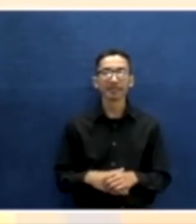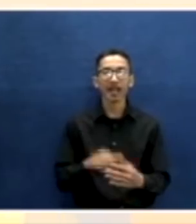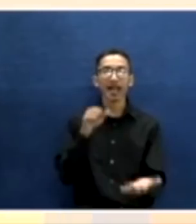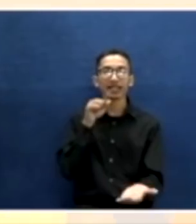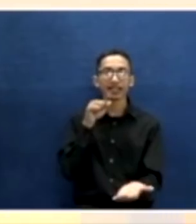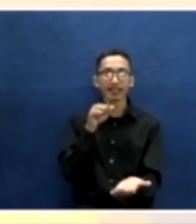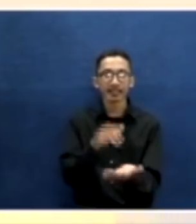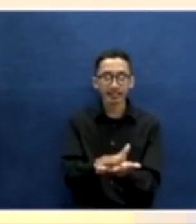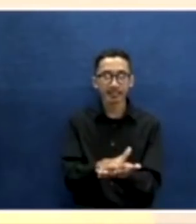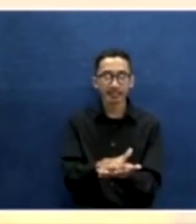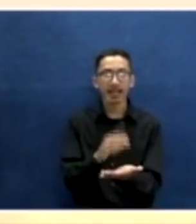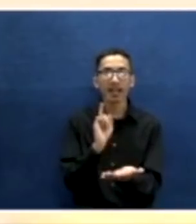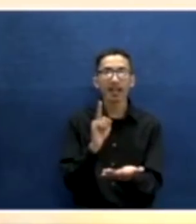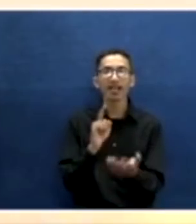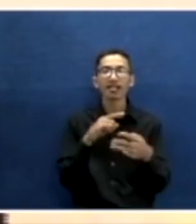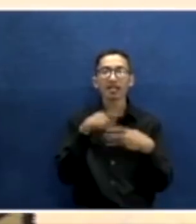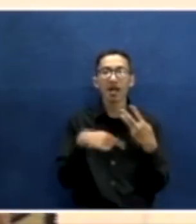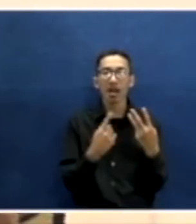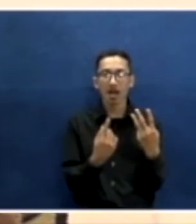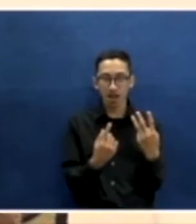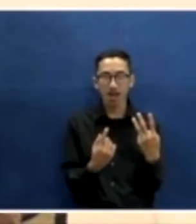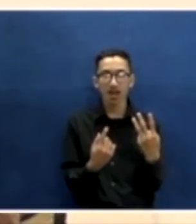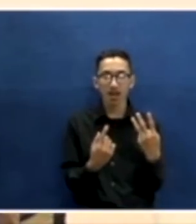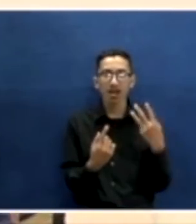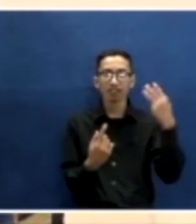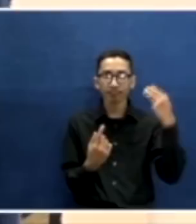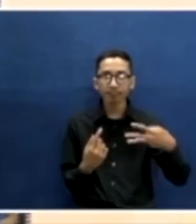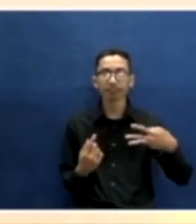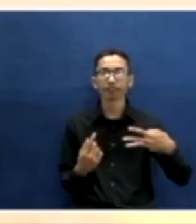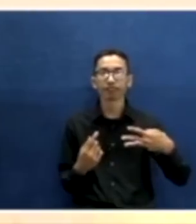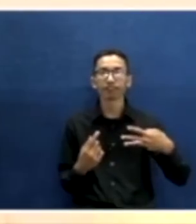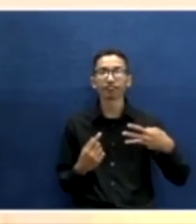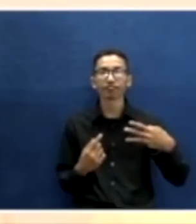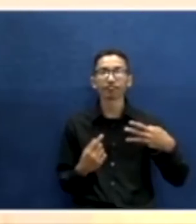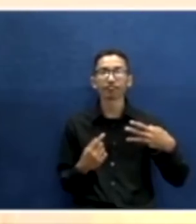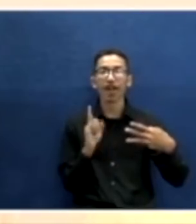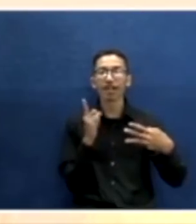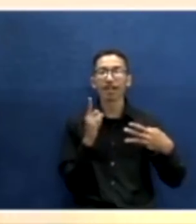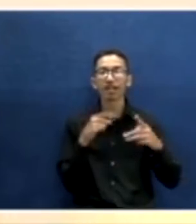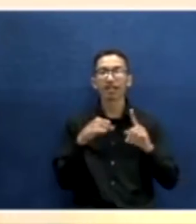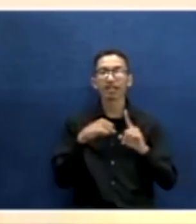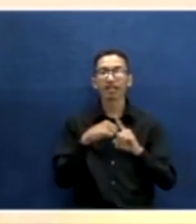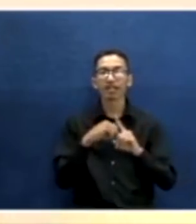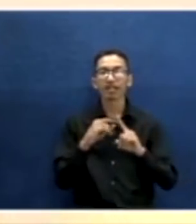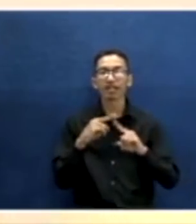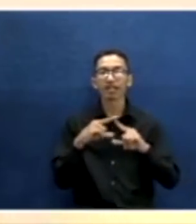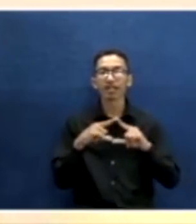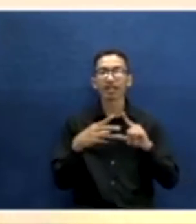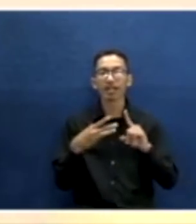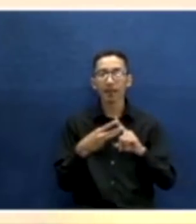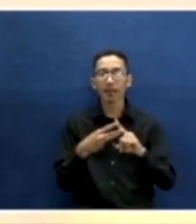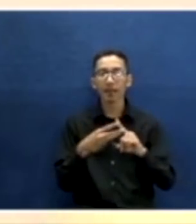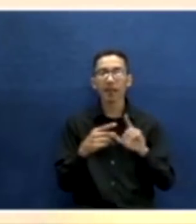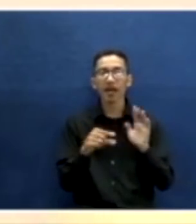yaitu kemudian ada tiga kata Ibnu Rojab Al Hambali dari mana referensinya udah jadi kitab jami'ul Ulum Wal Hikam halaman berapa